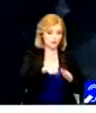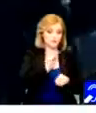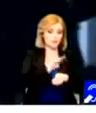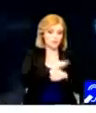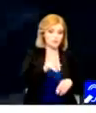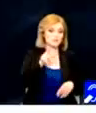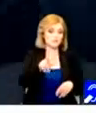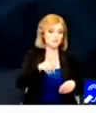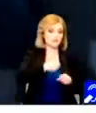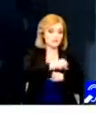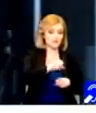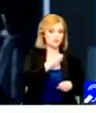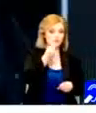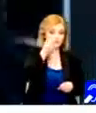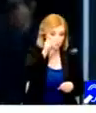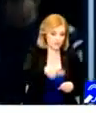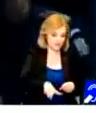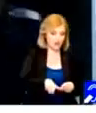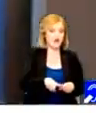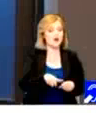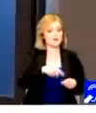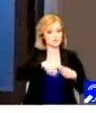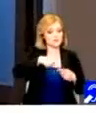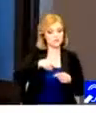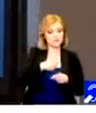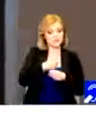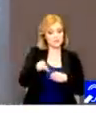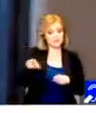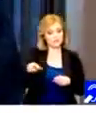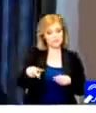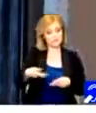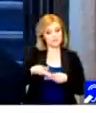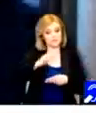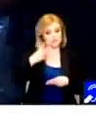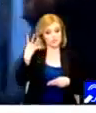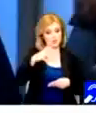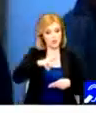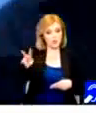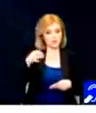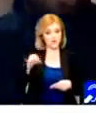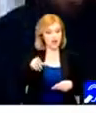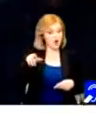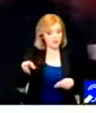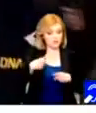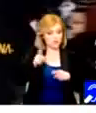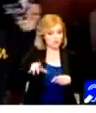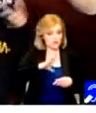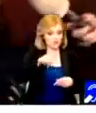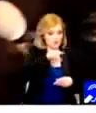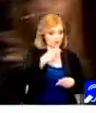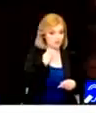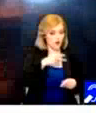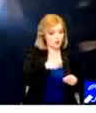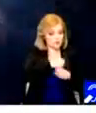că a exercitat presiune asupra unui om de afaceri pentru a-l obliga să-i dea 4 milioane de euro, deși acesta nu avea niciodată datorie față de el.